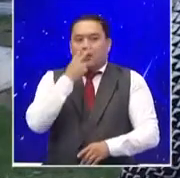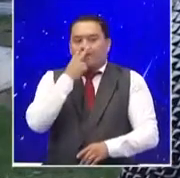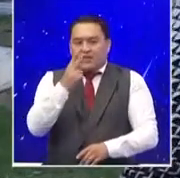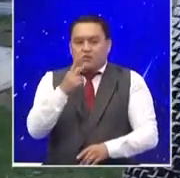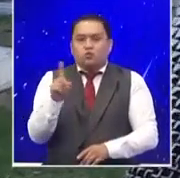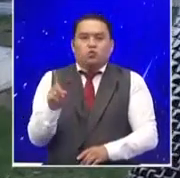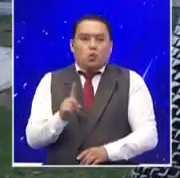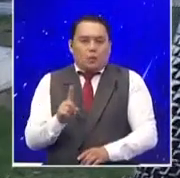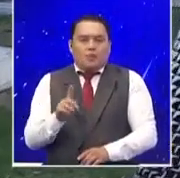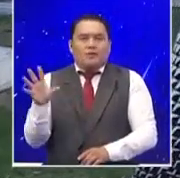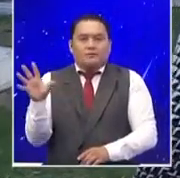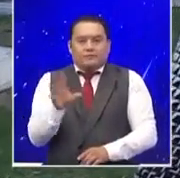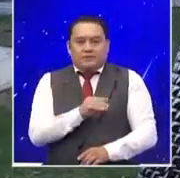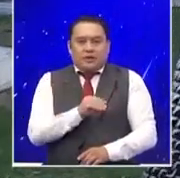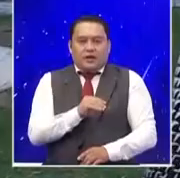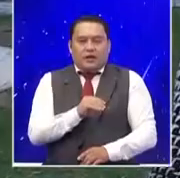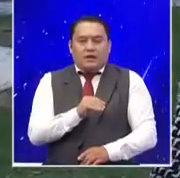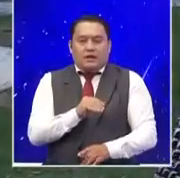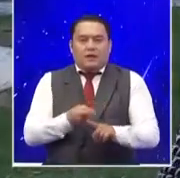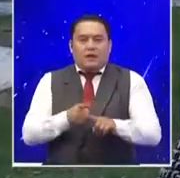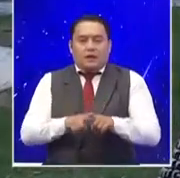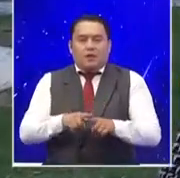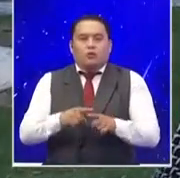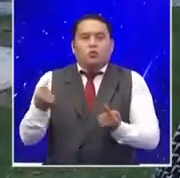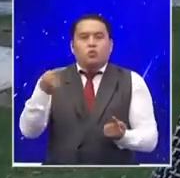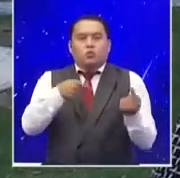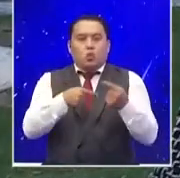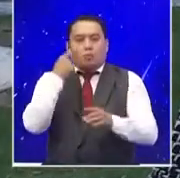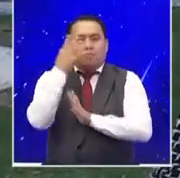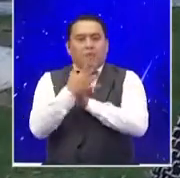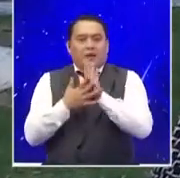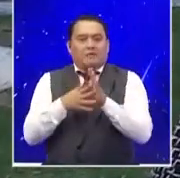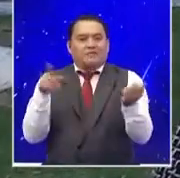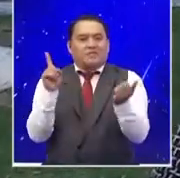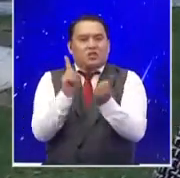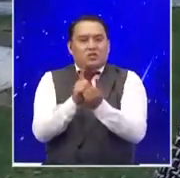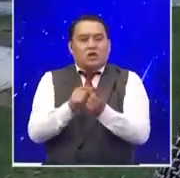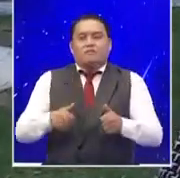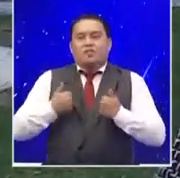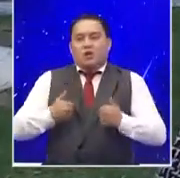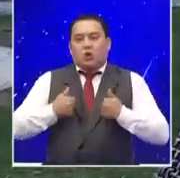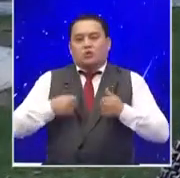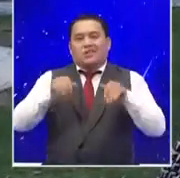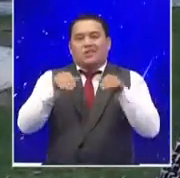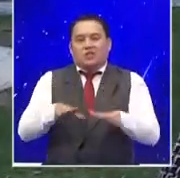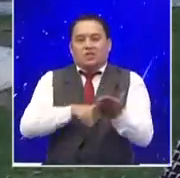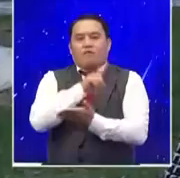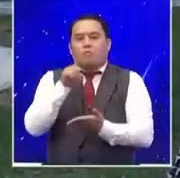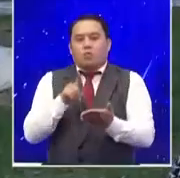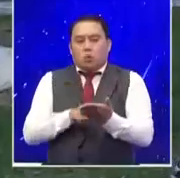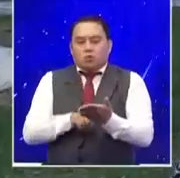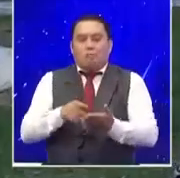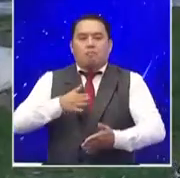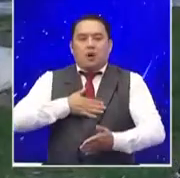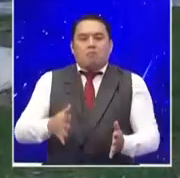что все слышат друг друга, понимают, встречаются и стараются этот вопрос решить. Мы со своей стороны